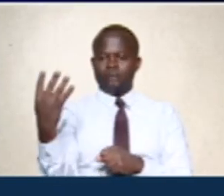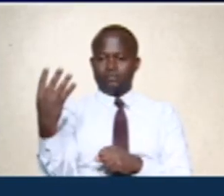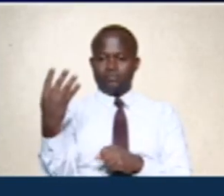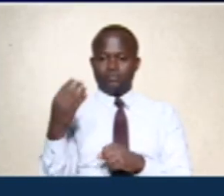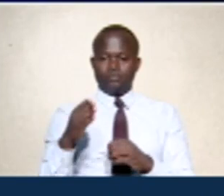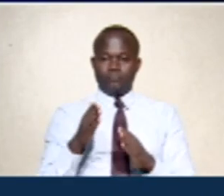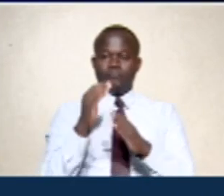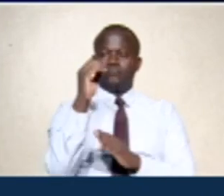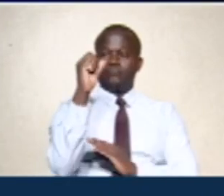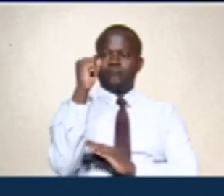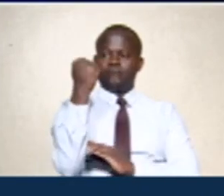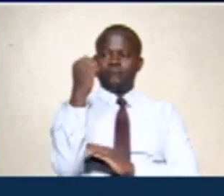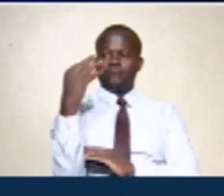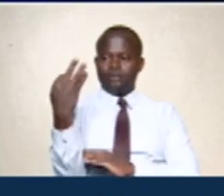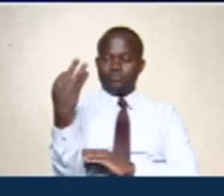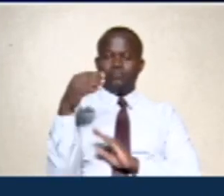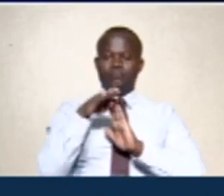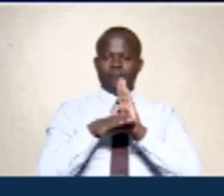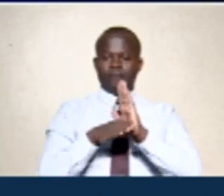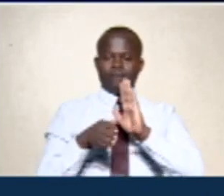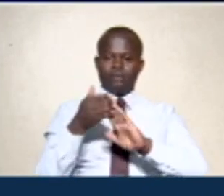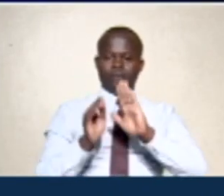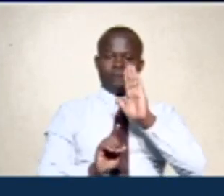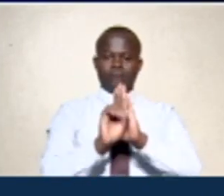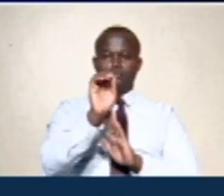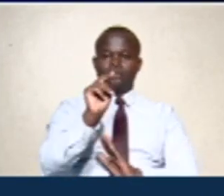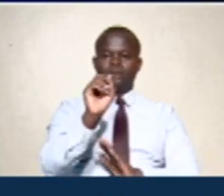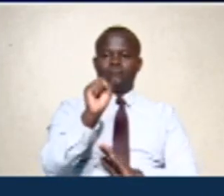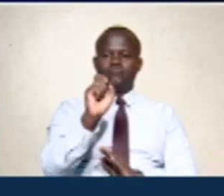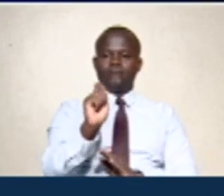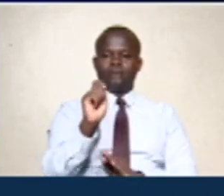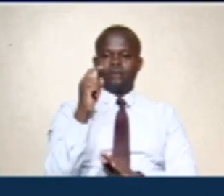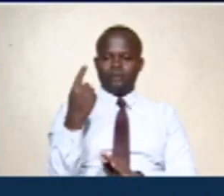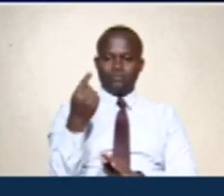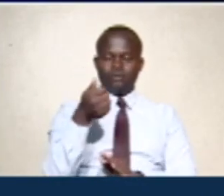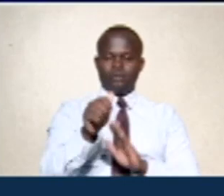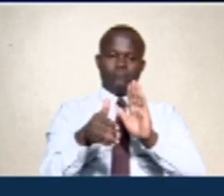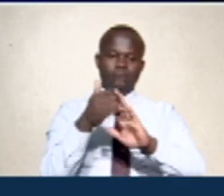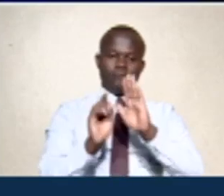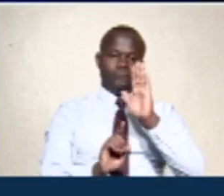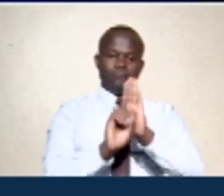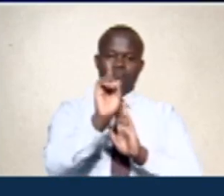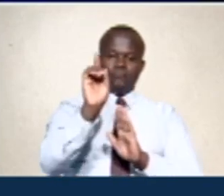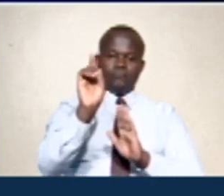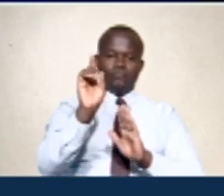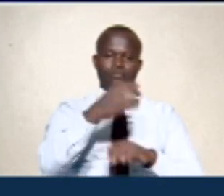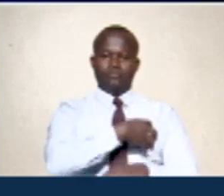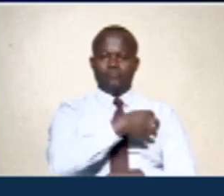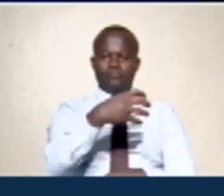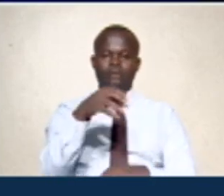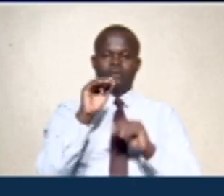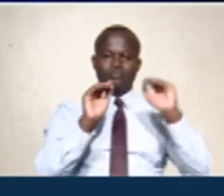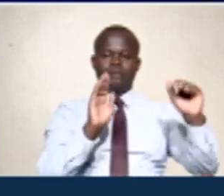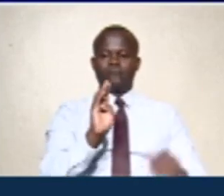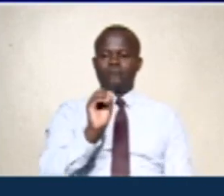wahariwe imwe mu nkingi eshatu za gahunda yo kwihutisha iterambere NST1 ariyo yo kwihutisha iterambere ry'ubukungu reka